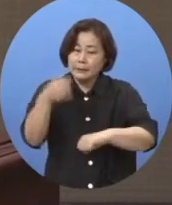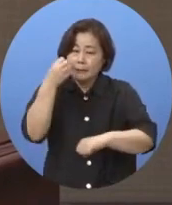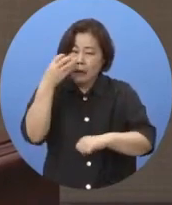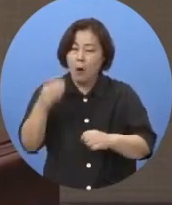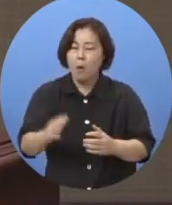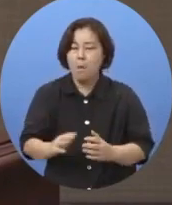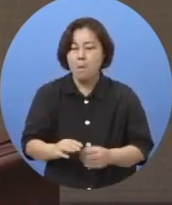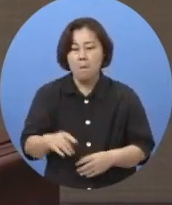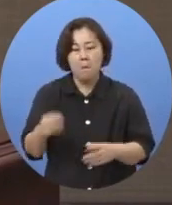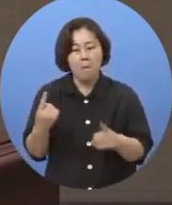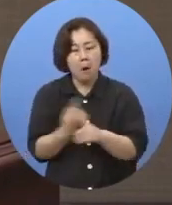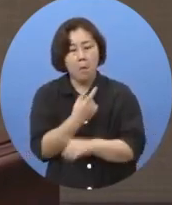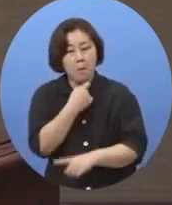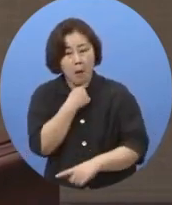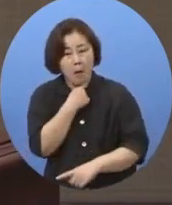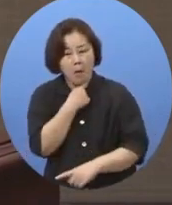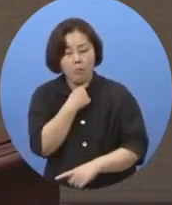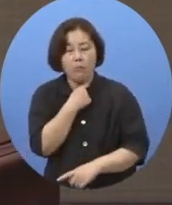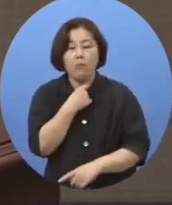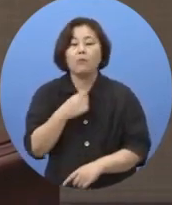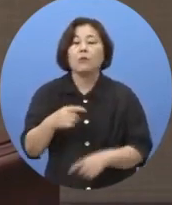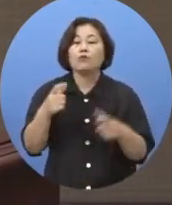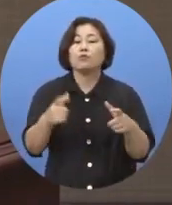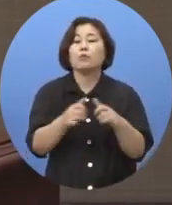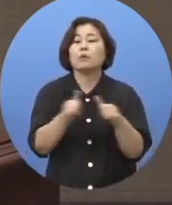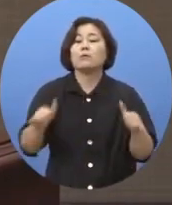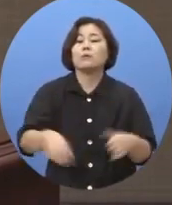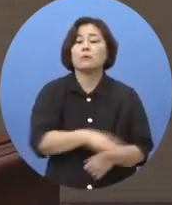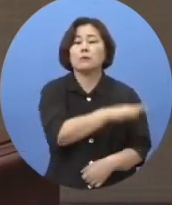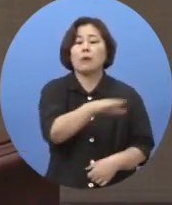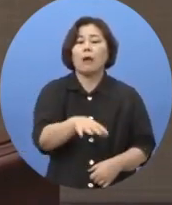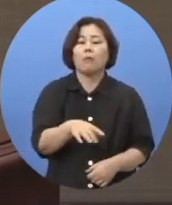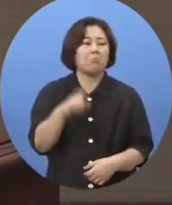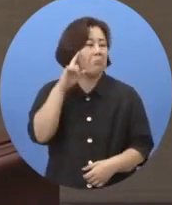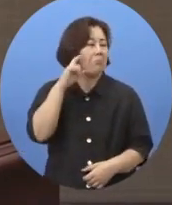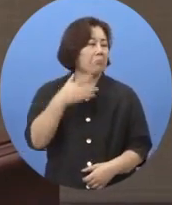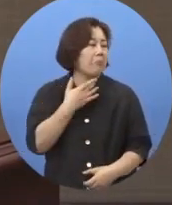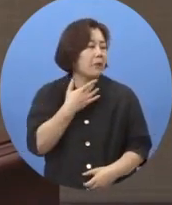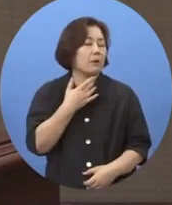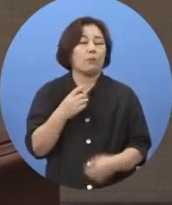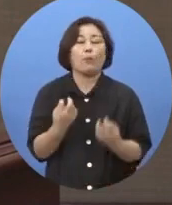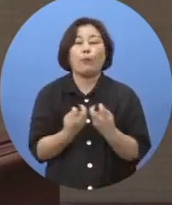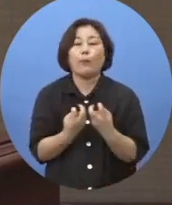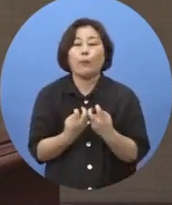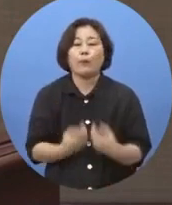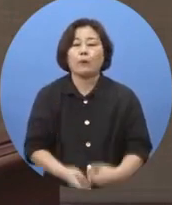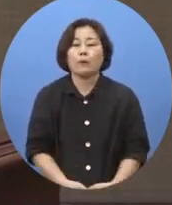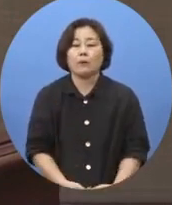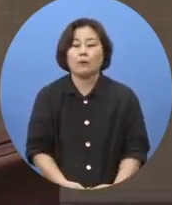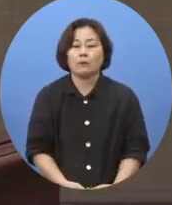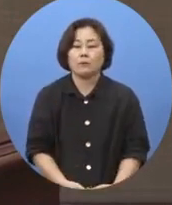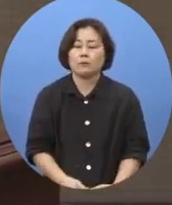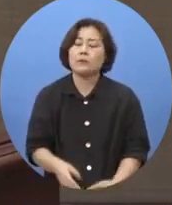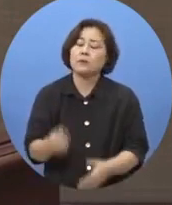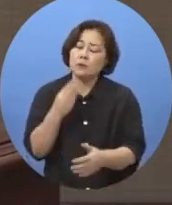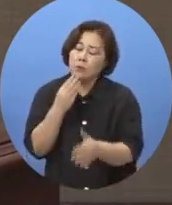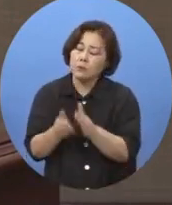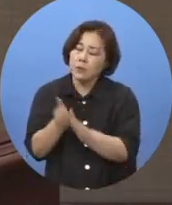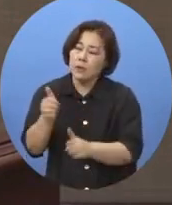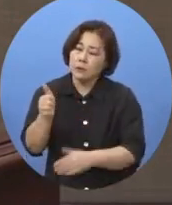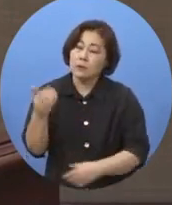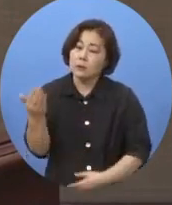토끼를 잡으려다가 민심을 놓치는 결과가 초래되지 않기를 바랍니다 오세훈 시장님